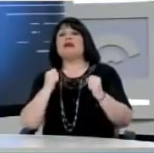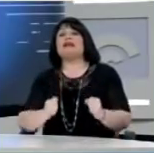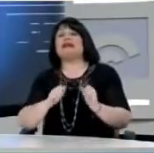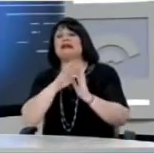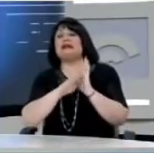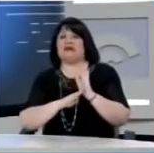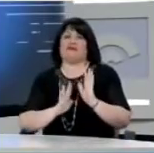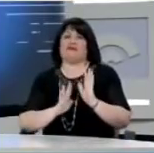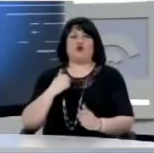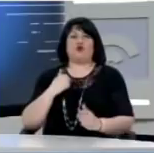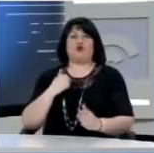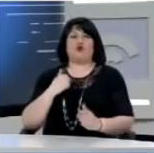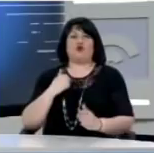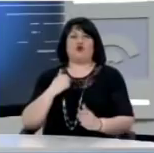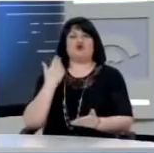λοιπόν ζήτησα